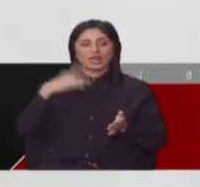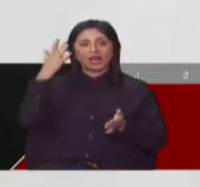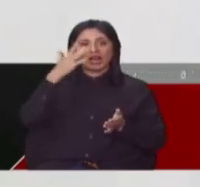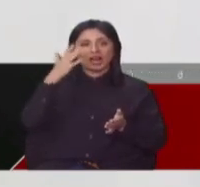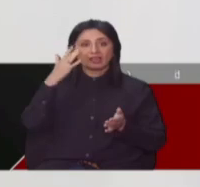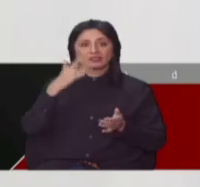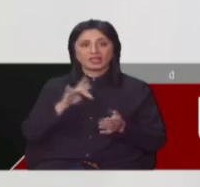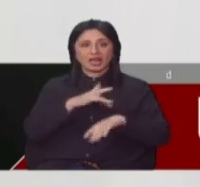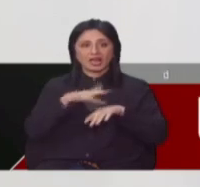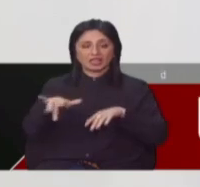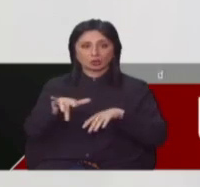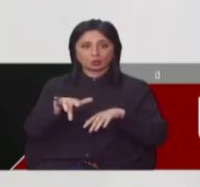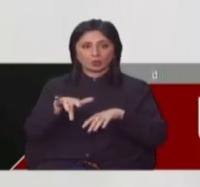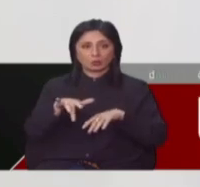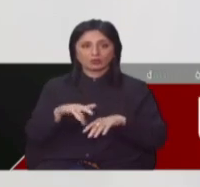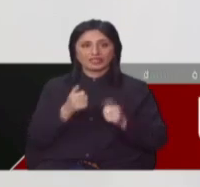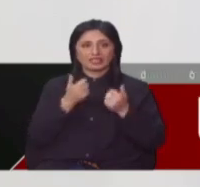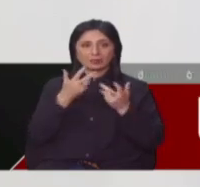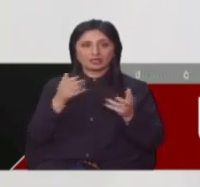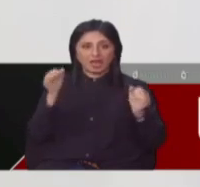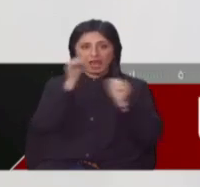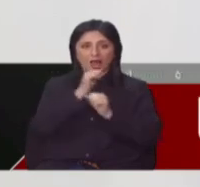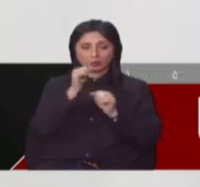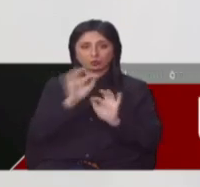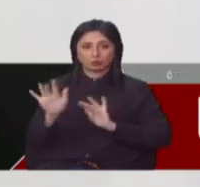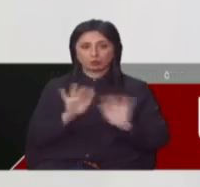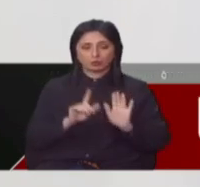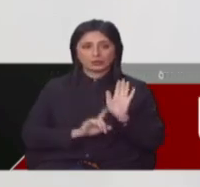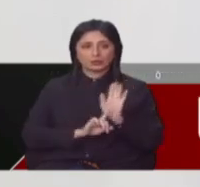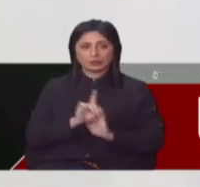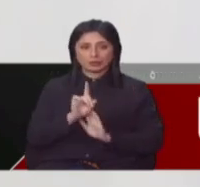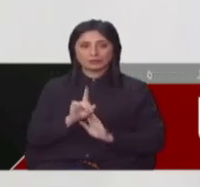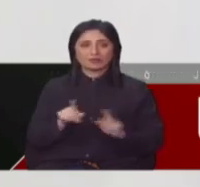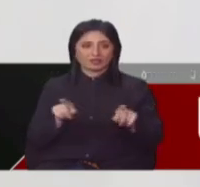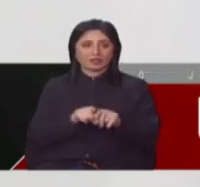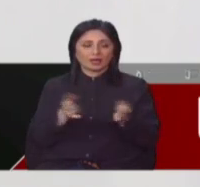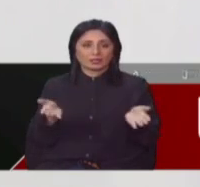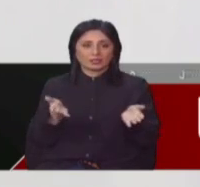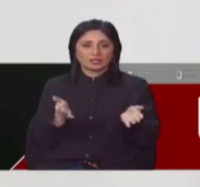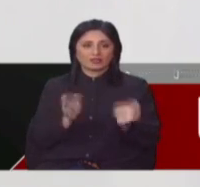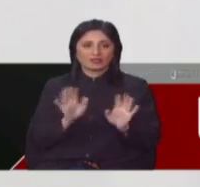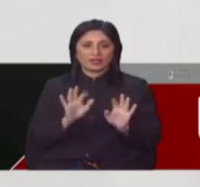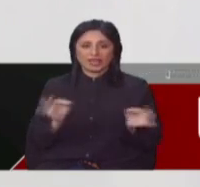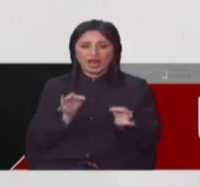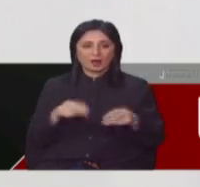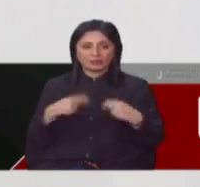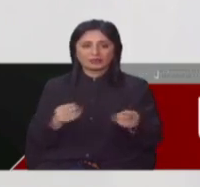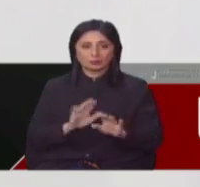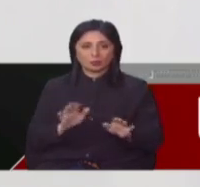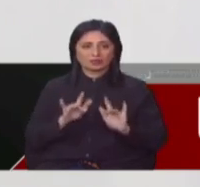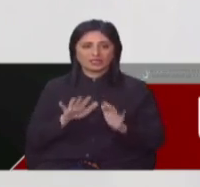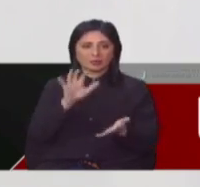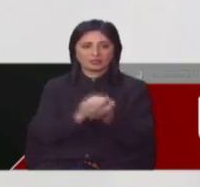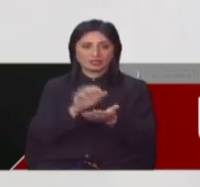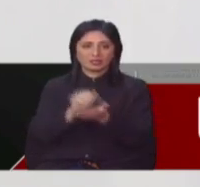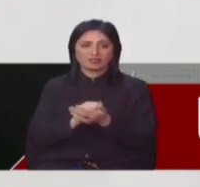nevoie, gândit gure bulia. Imediat absolut procesit scrips, ro ai așteti arabis mumsemi, să comitetul